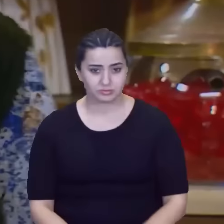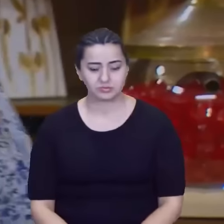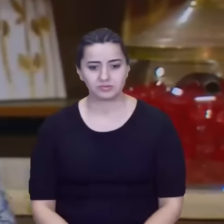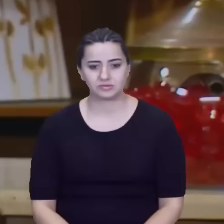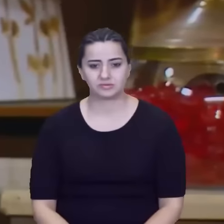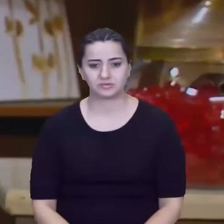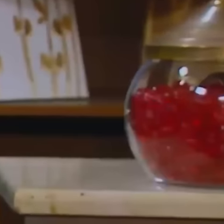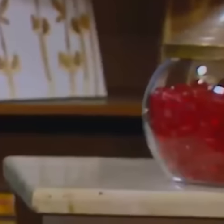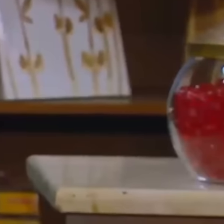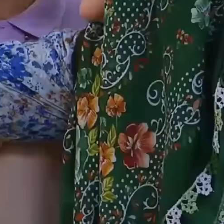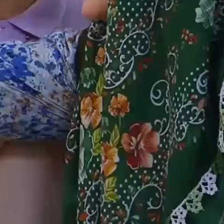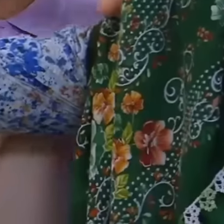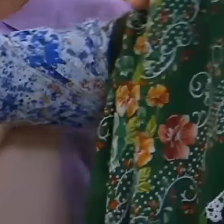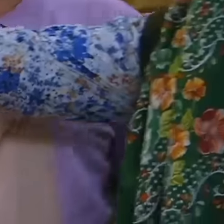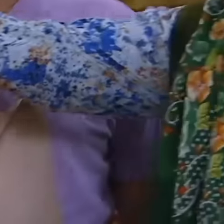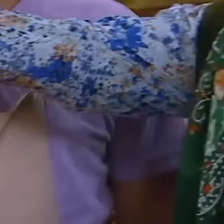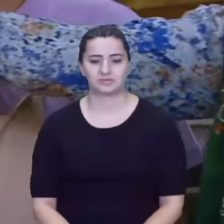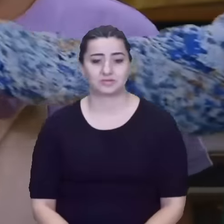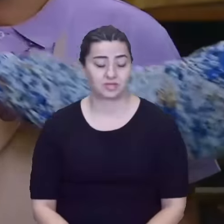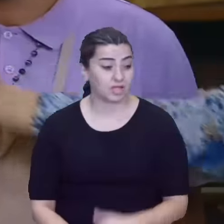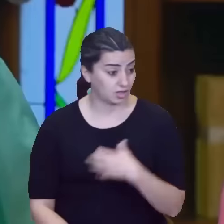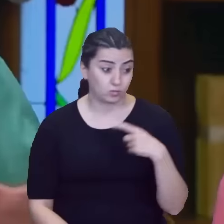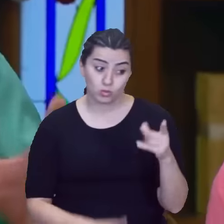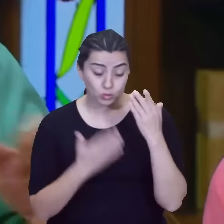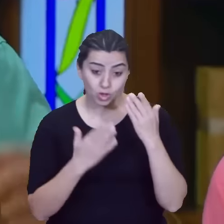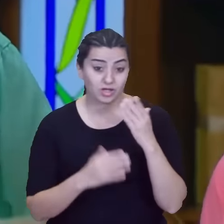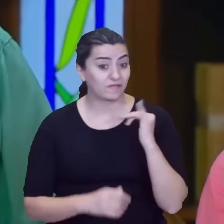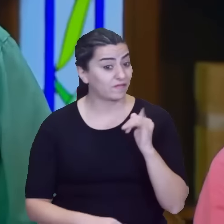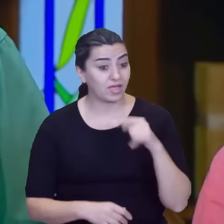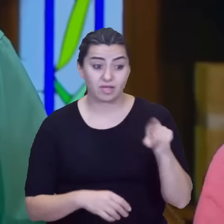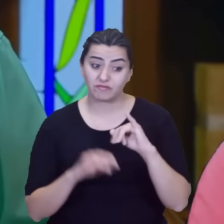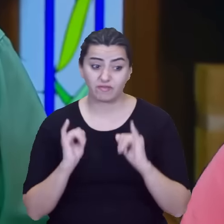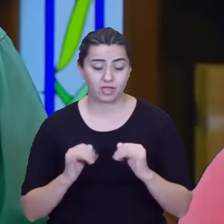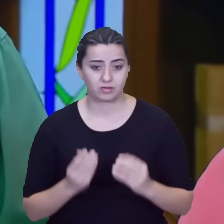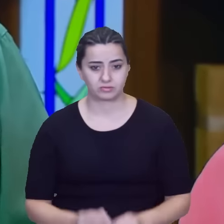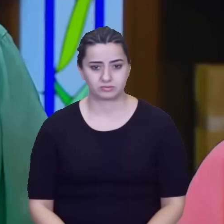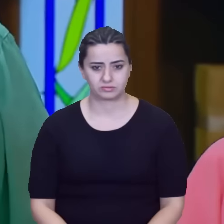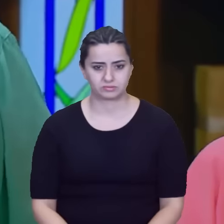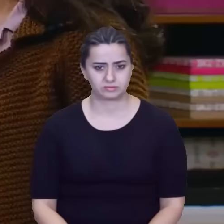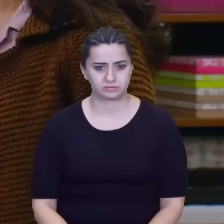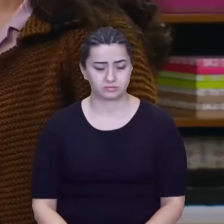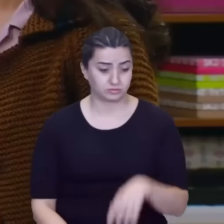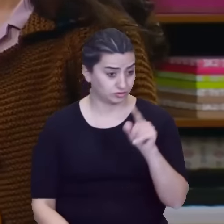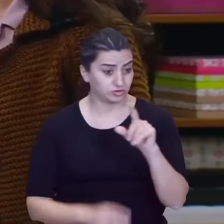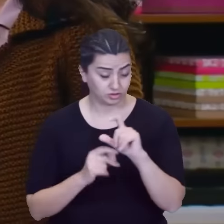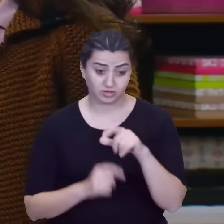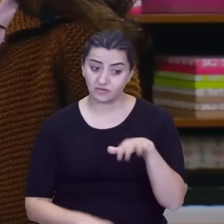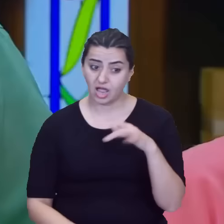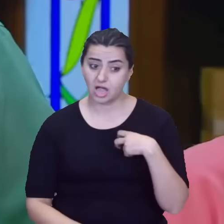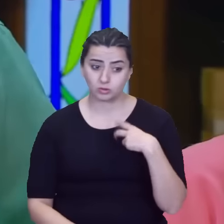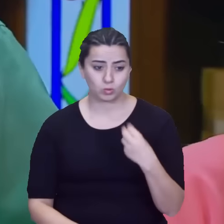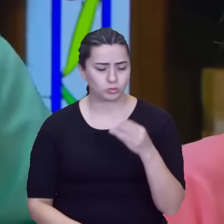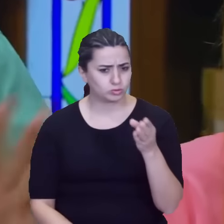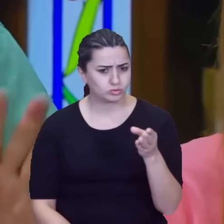mi? Uluç, kanınız. Anama dua edin. Yeminle hepinizi paralardım. Kütata, en çok sana aşk